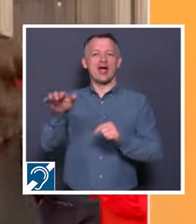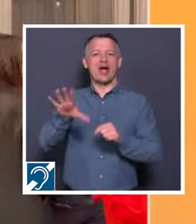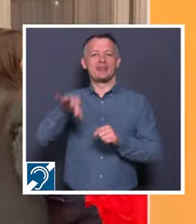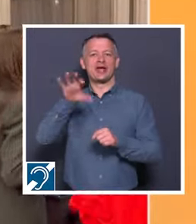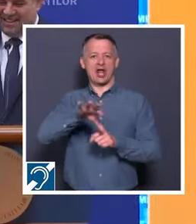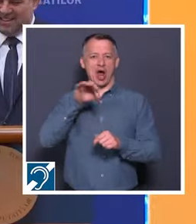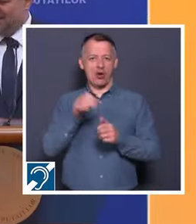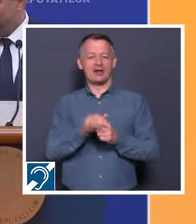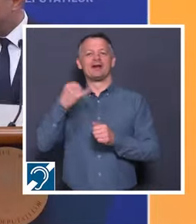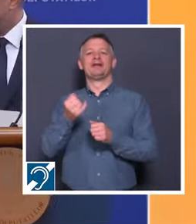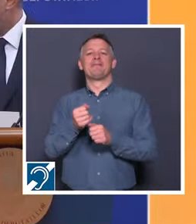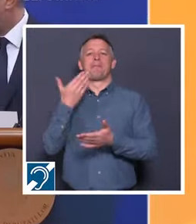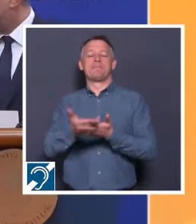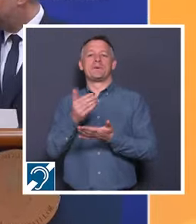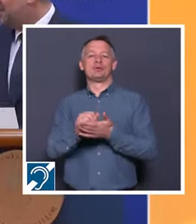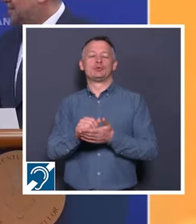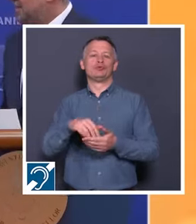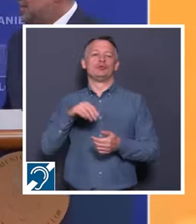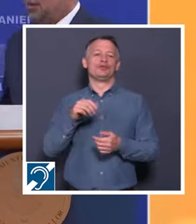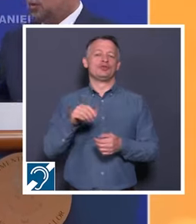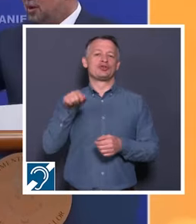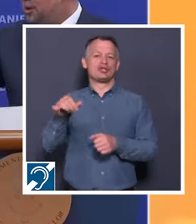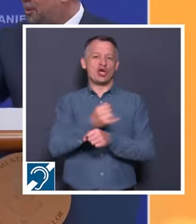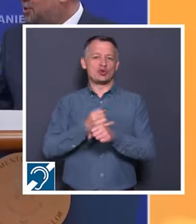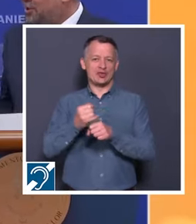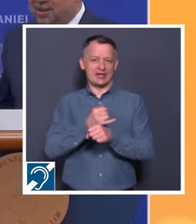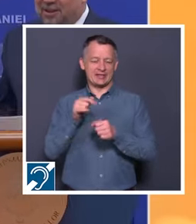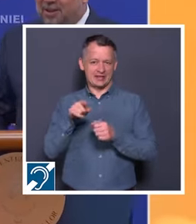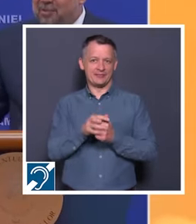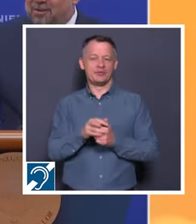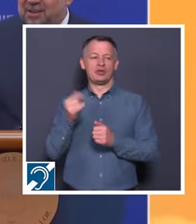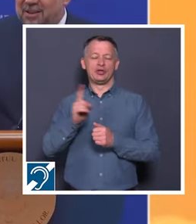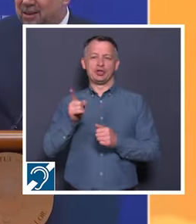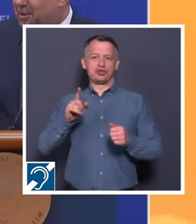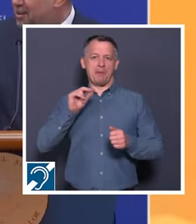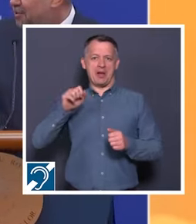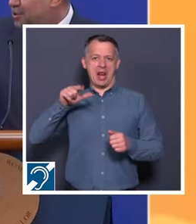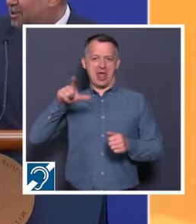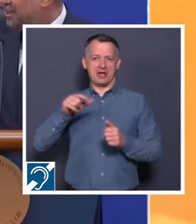liberalii îndeoseb de socialdemocrați în aceste județe. Dar și liberalii